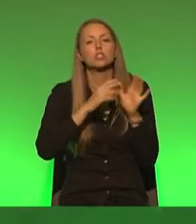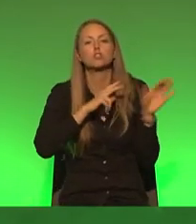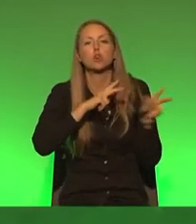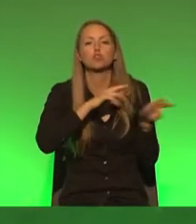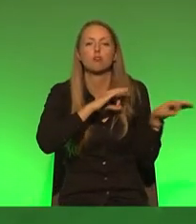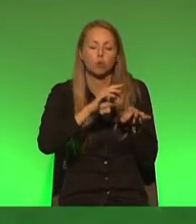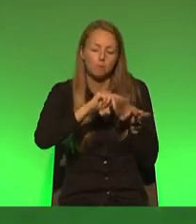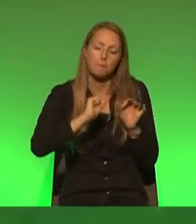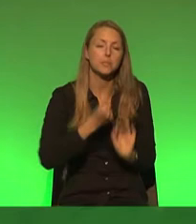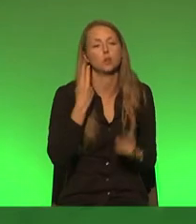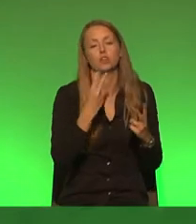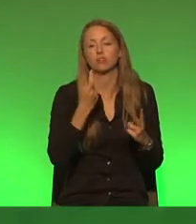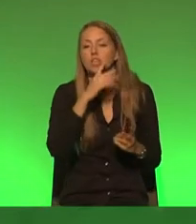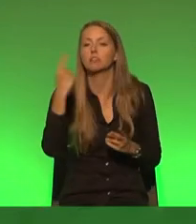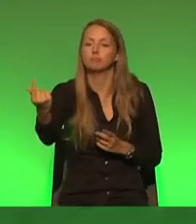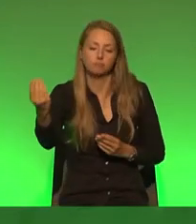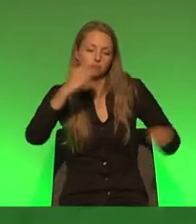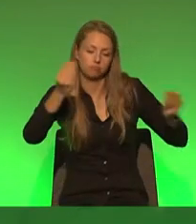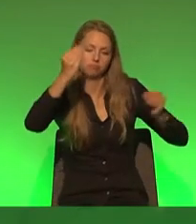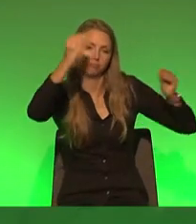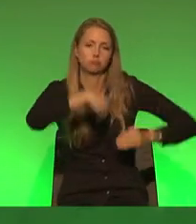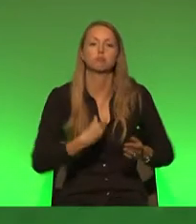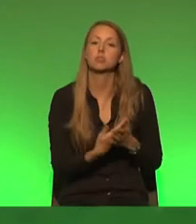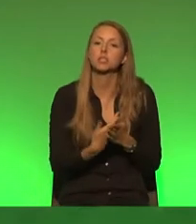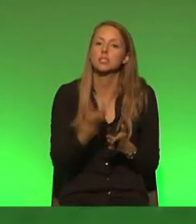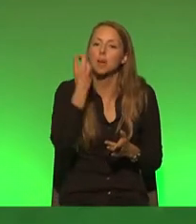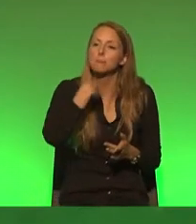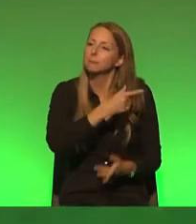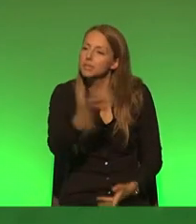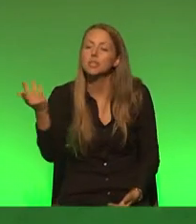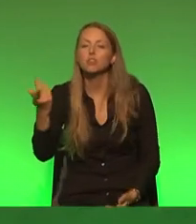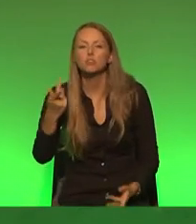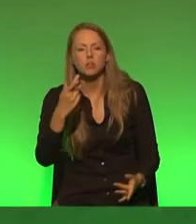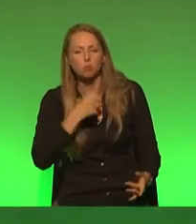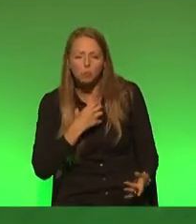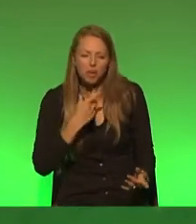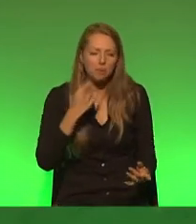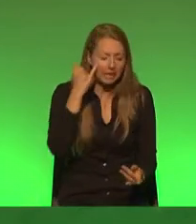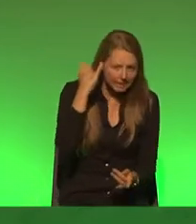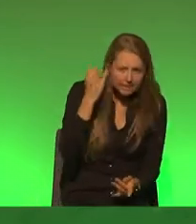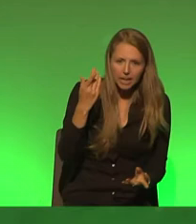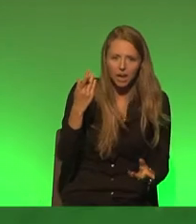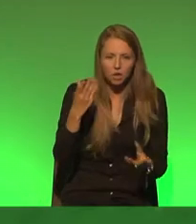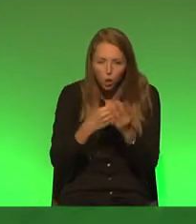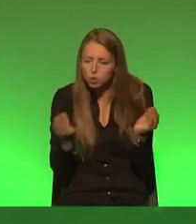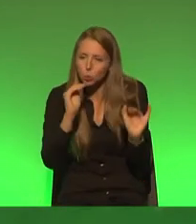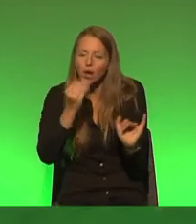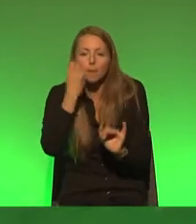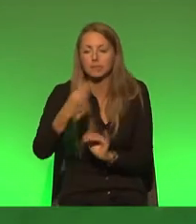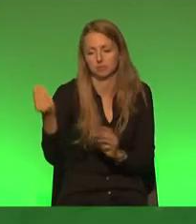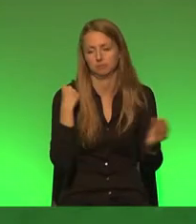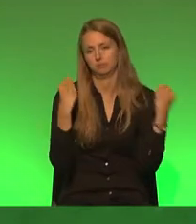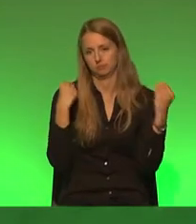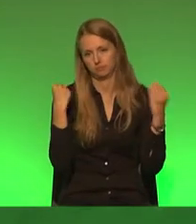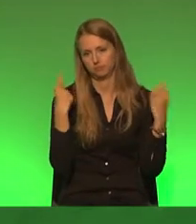bitte ich euch schon jetzt darum, bitte meldet euch, bringt alle Anliegen, die ihr habt, an mich heran. Nur so kann man diesen Job machen.